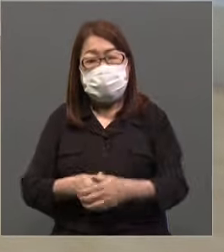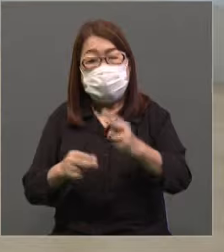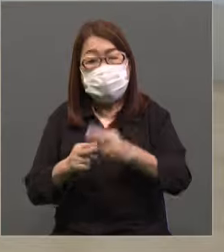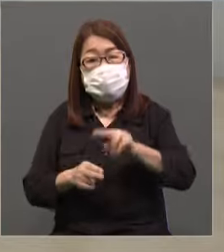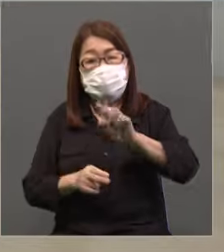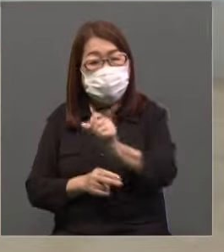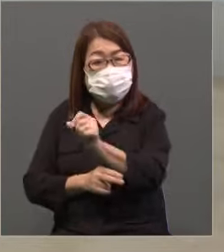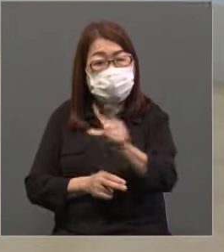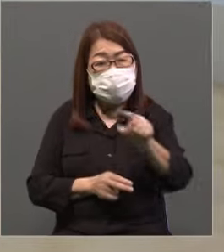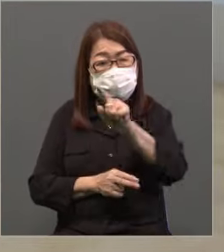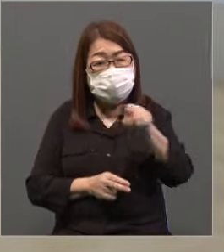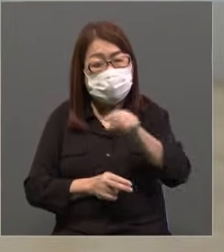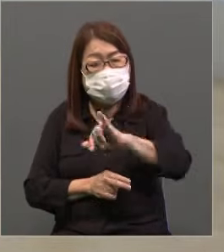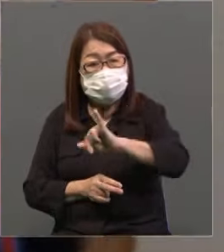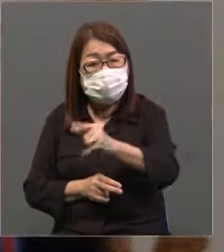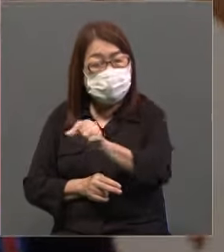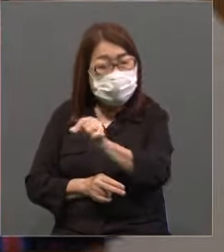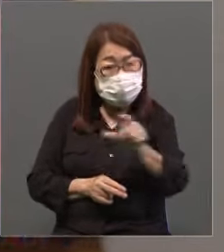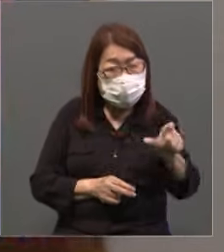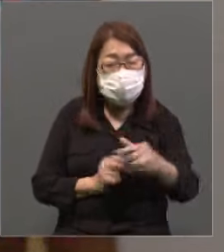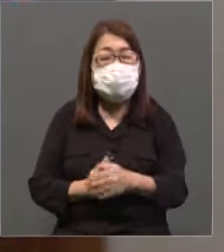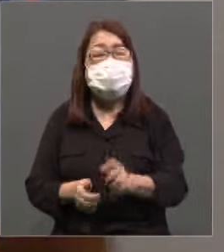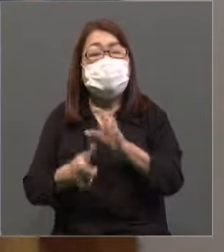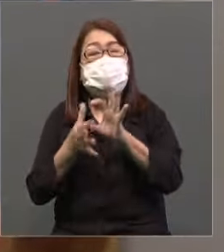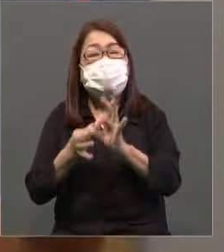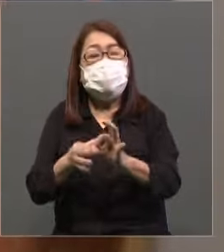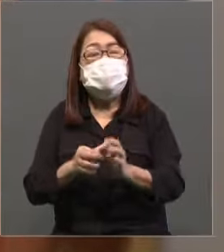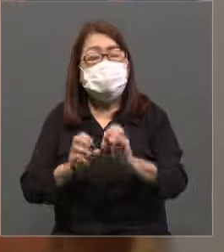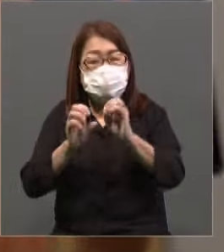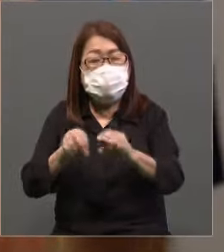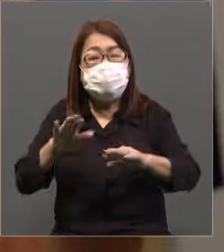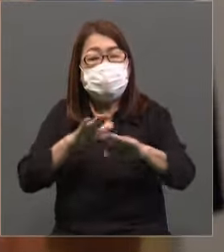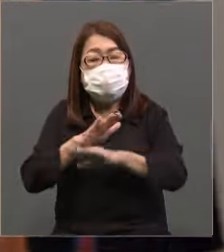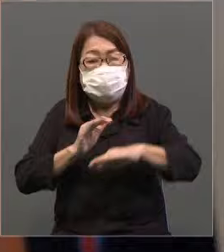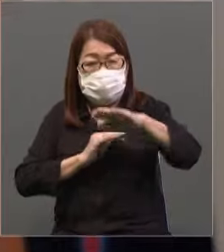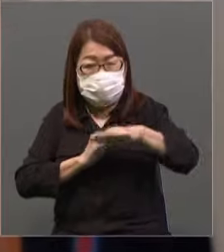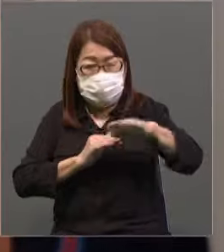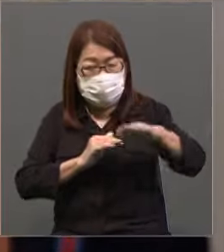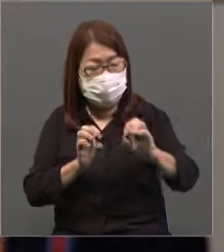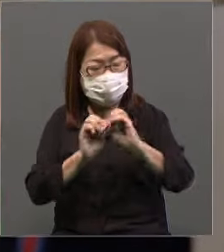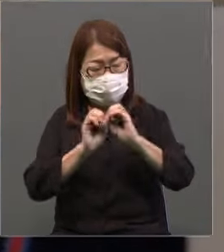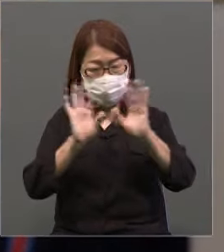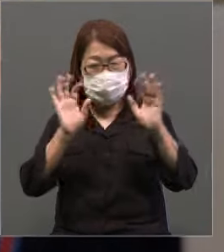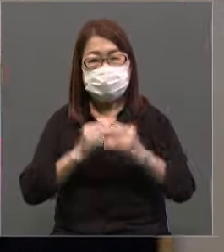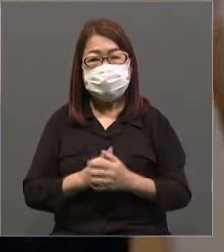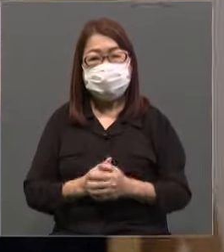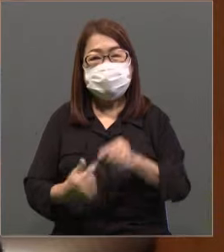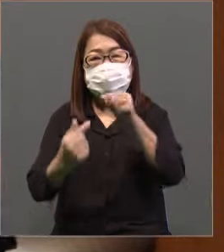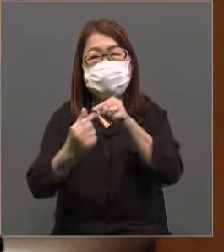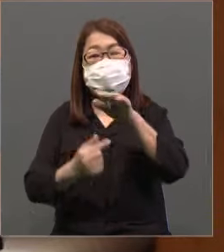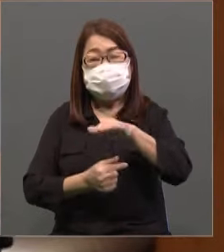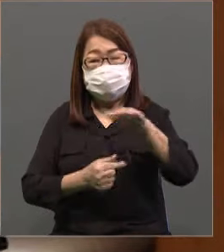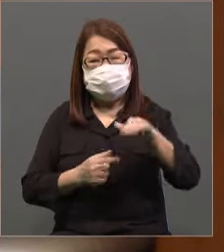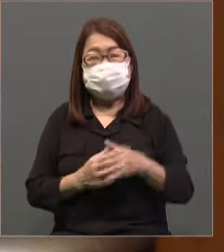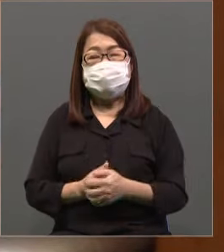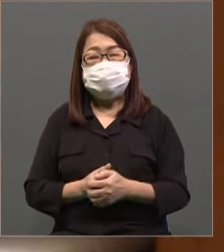Music Course นะคะเป็นหลักสูตรดนตรีพื้นฐานเด็กเล็กซึ่งเป็นหลักสูตรที่เป็นเอกลักษณ์แล้วก็เฉพาะเลยคือเรียกว่